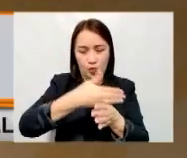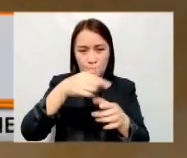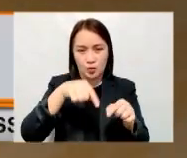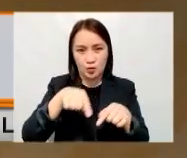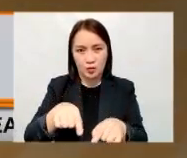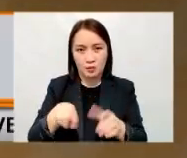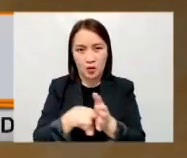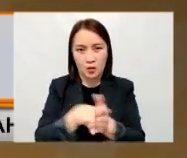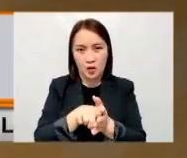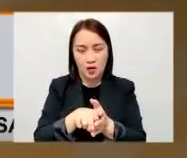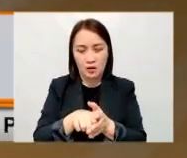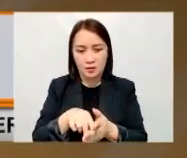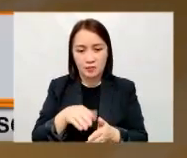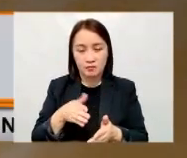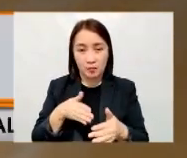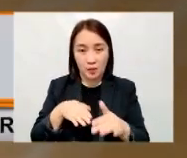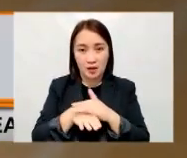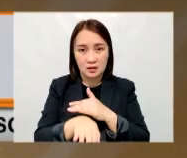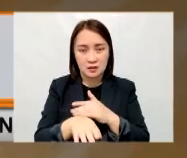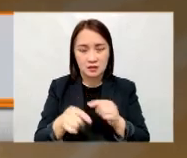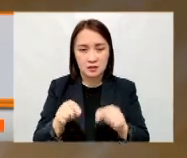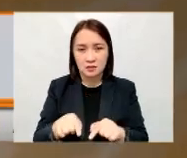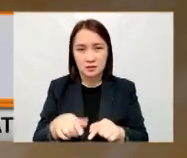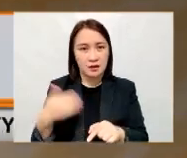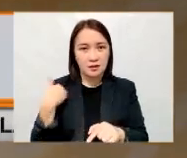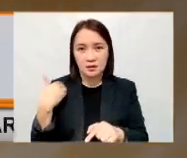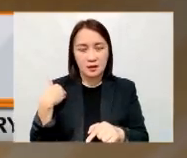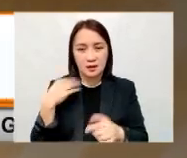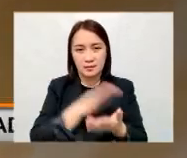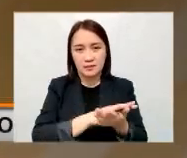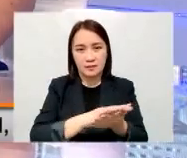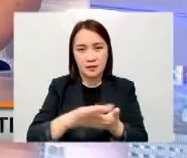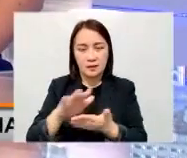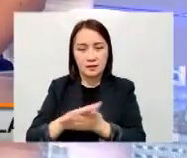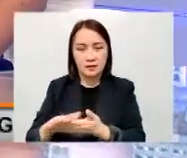ang mga motoristang dumaan sa lugar habang hindi patapos ang mga clearing operation.